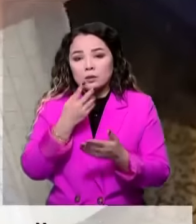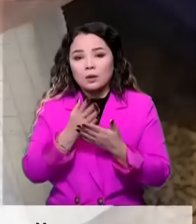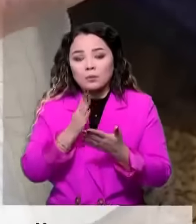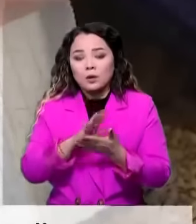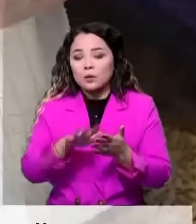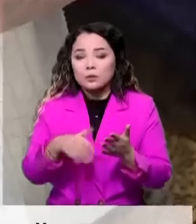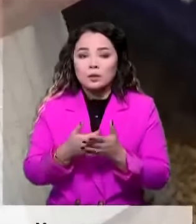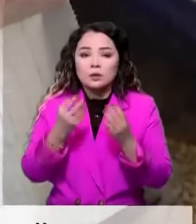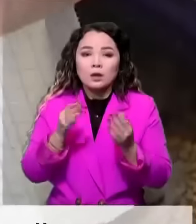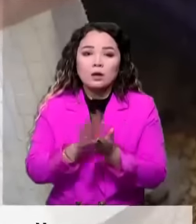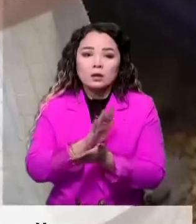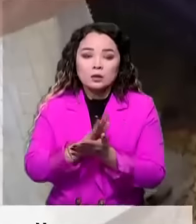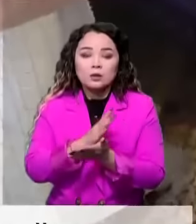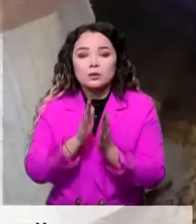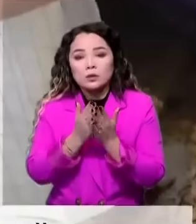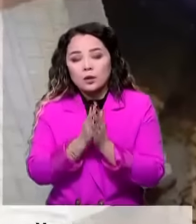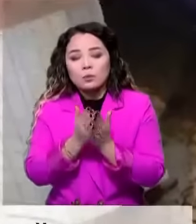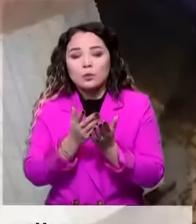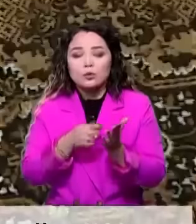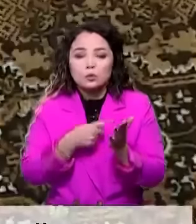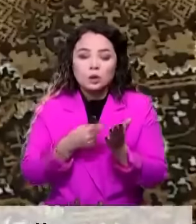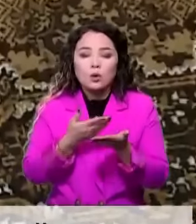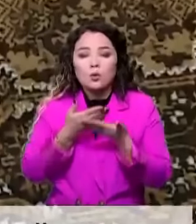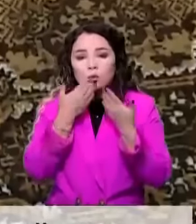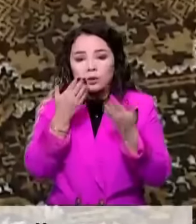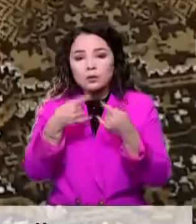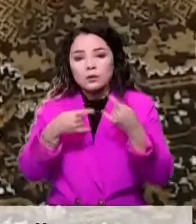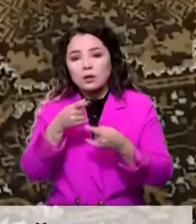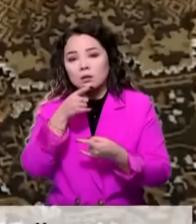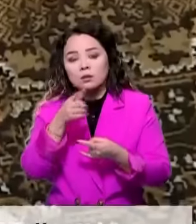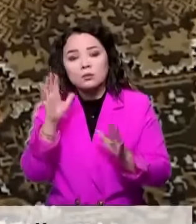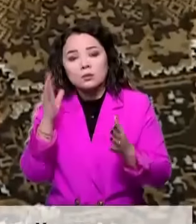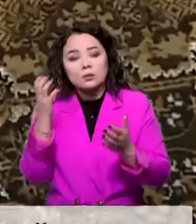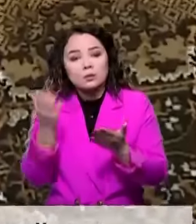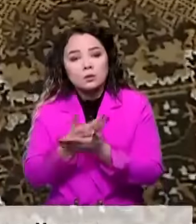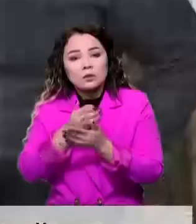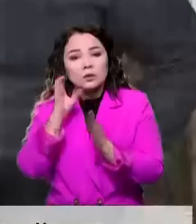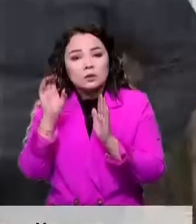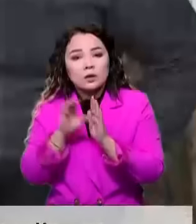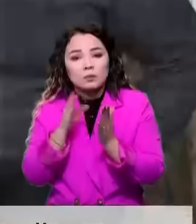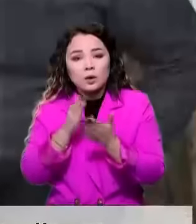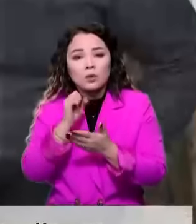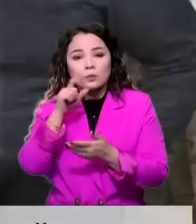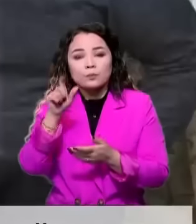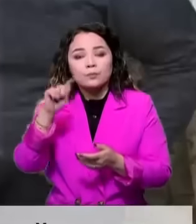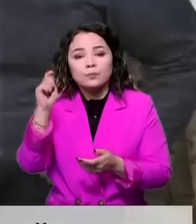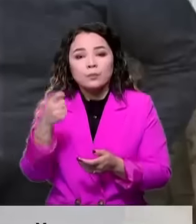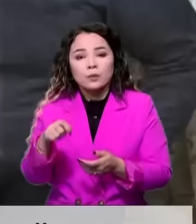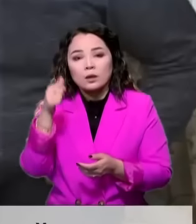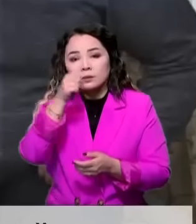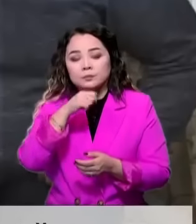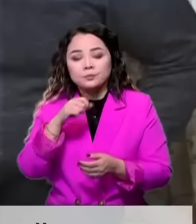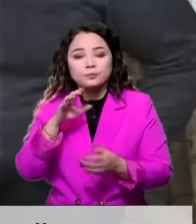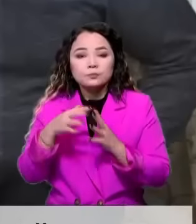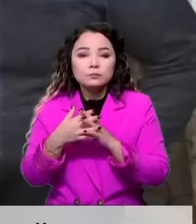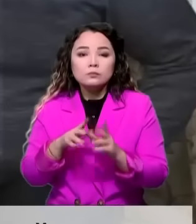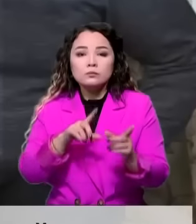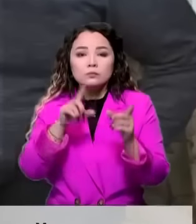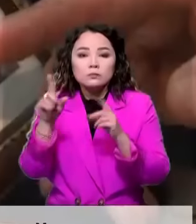Әлі күнге кітап, газет, журнал оқып, теледидар көреді. Елде болып жатқан жаңалықтарды қалт жібермейді. Әже соғыс жылдары ауылдастарымен бірге